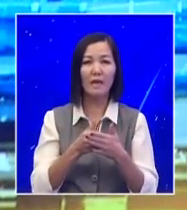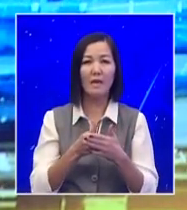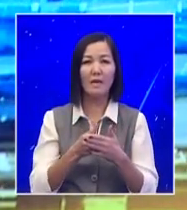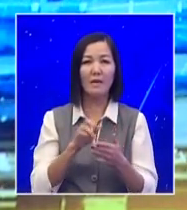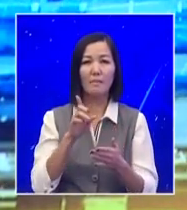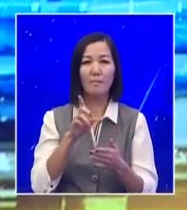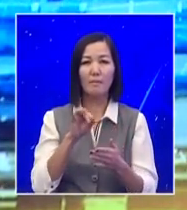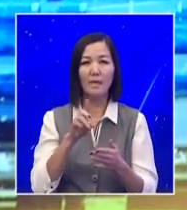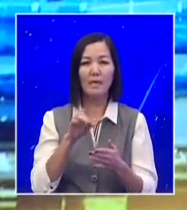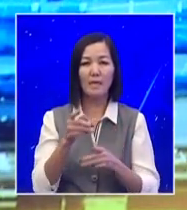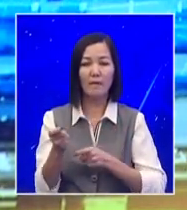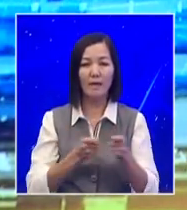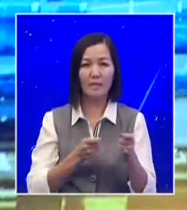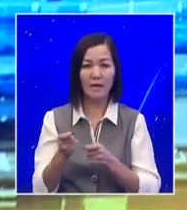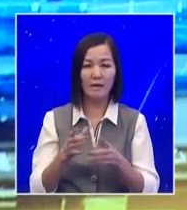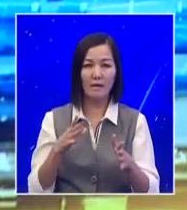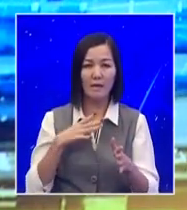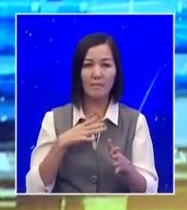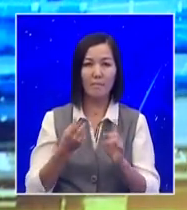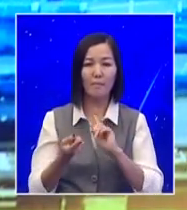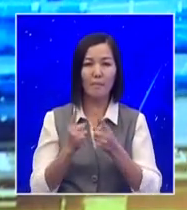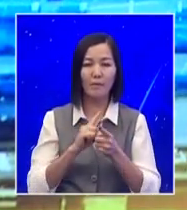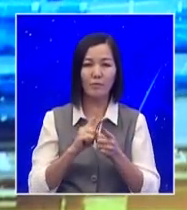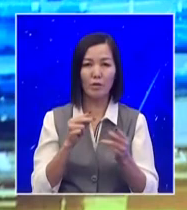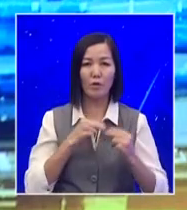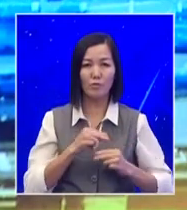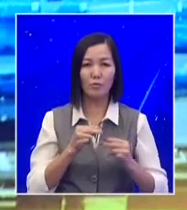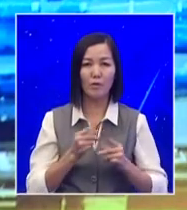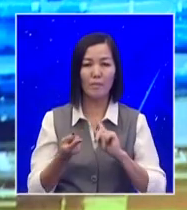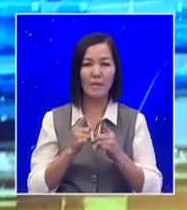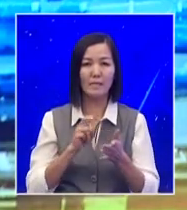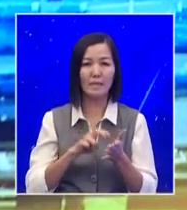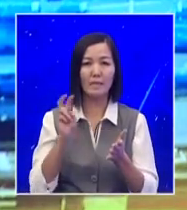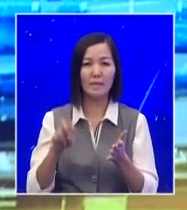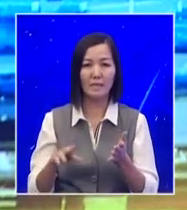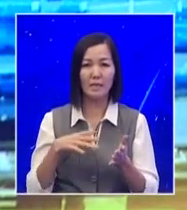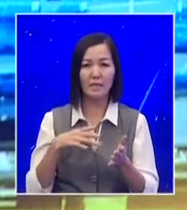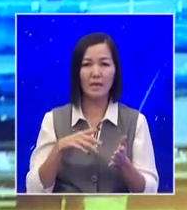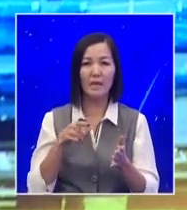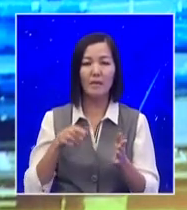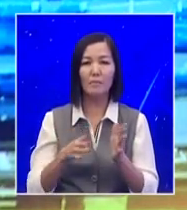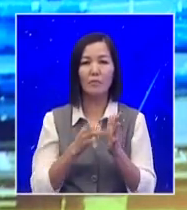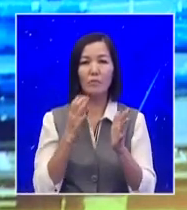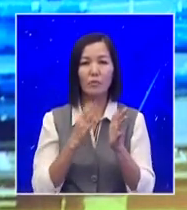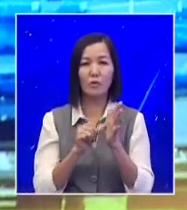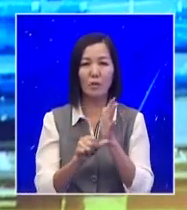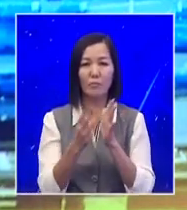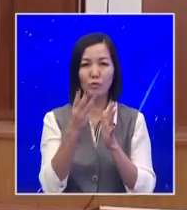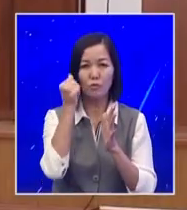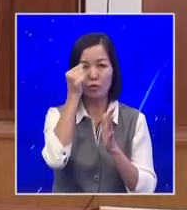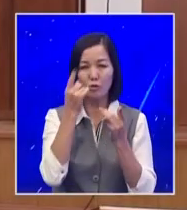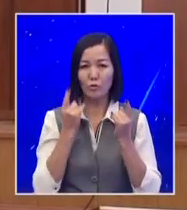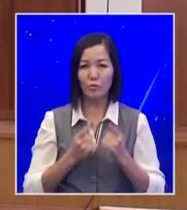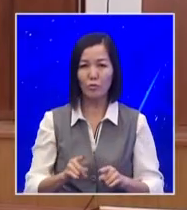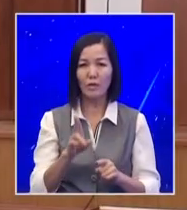Бигелдеев атқарған. Ол басқа жұмысқа ауысуына байланысты қызметінен кетті. Ғали Асқар Төлендұлы 1963 жылы туған. Киров атында